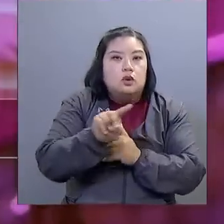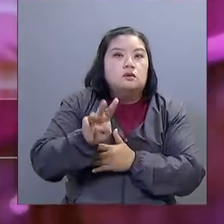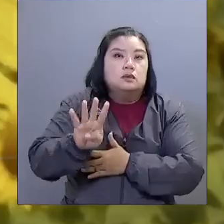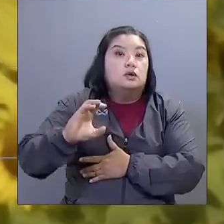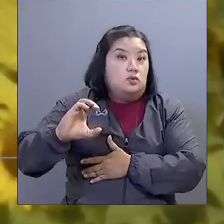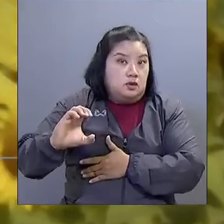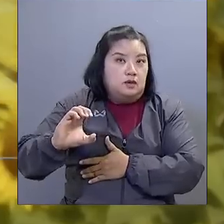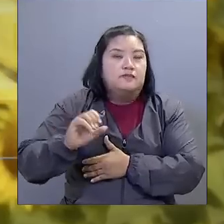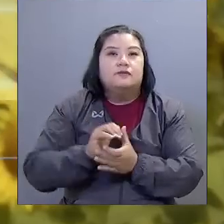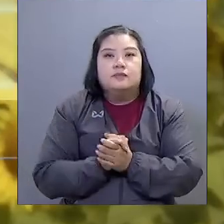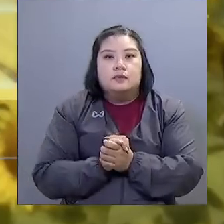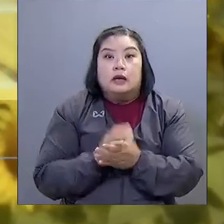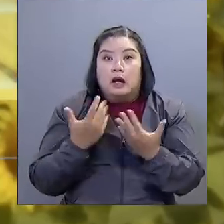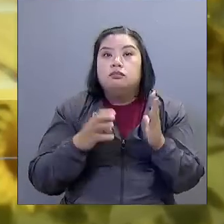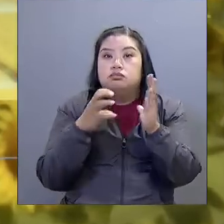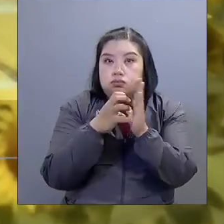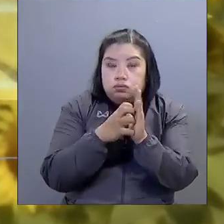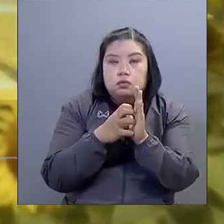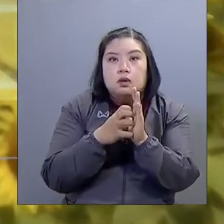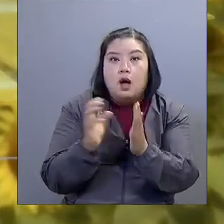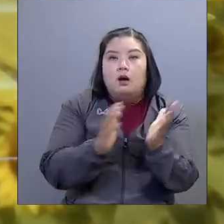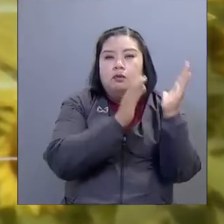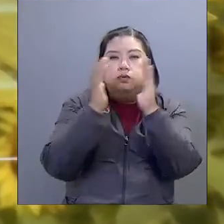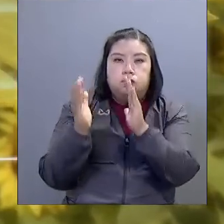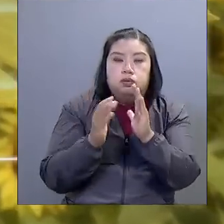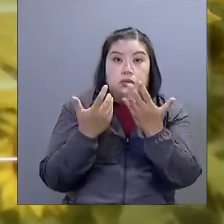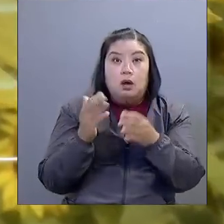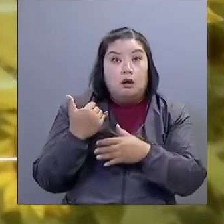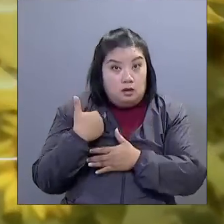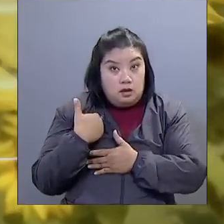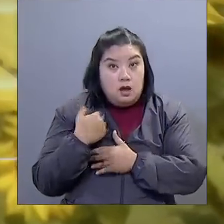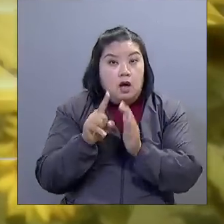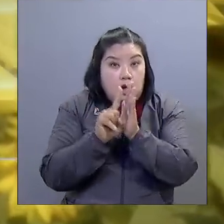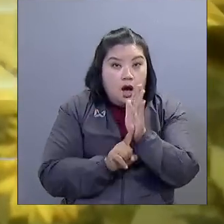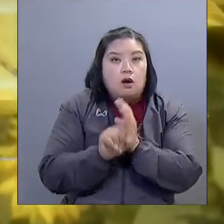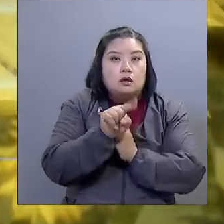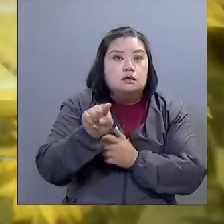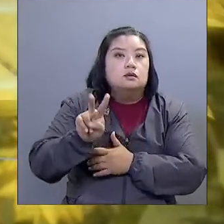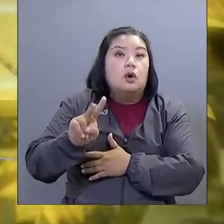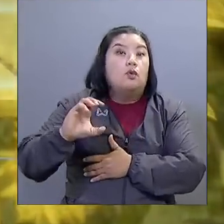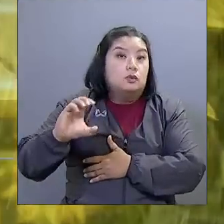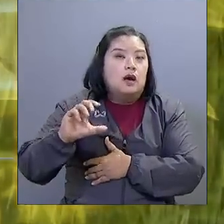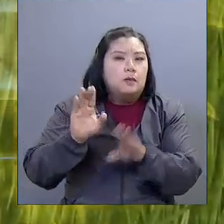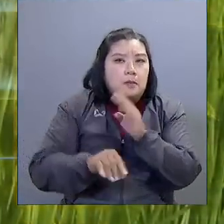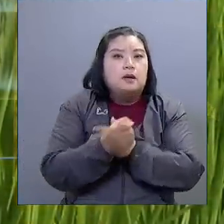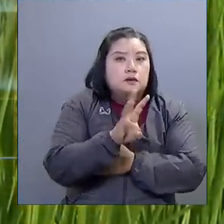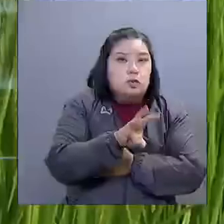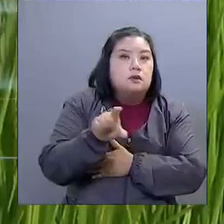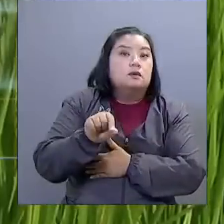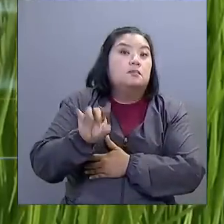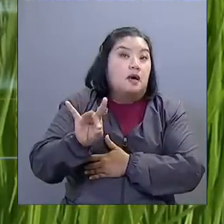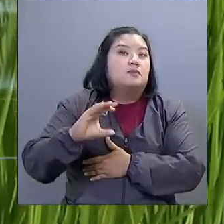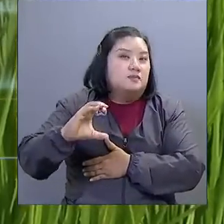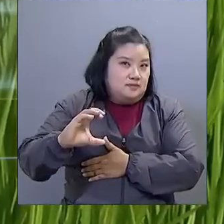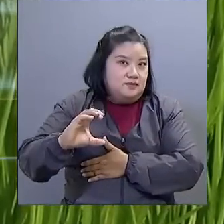ซียสภาคกลางอากาศเย็นและมีลมแรงอุณหภูมิจะลดลงอีก 1-2 องศาอยู่ที่ระหว่าง 16-28 องศาเซลเ